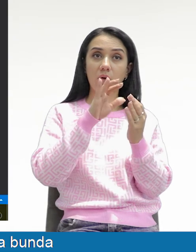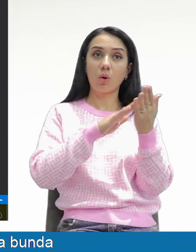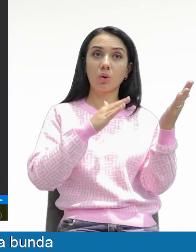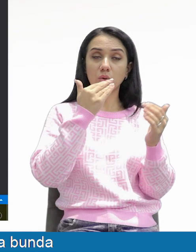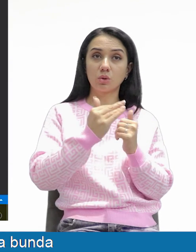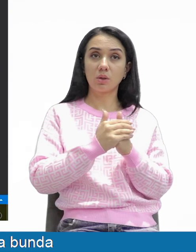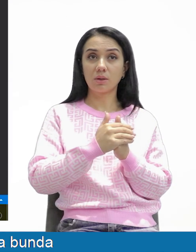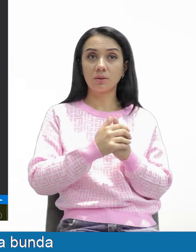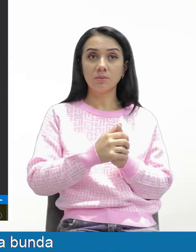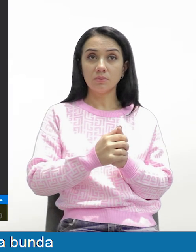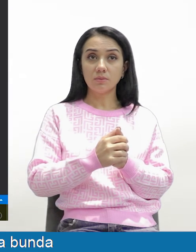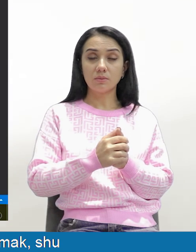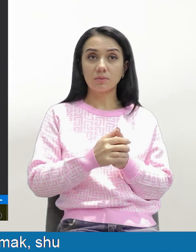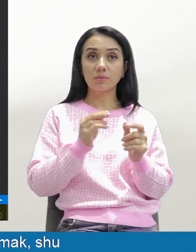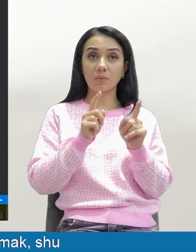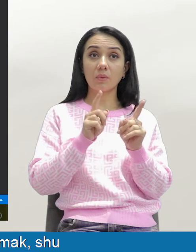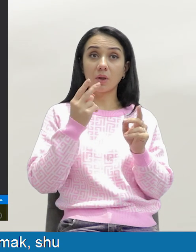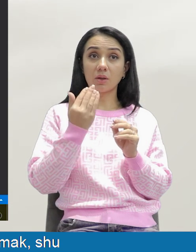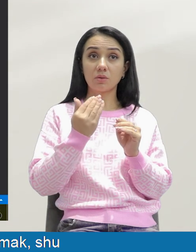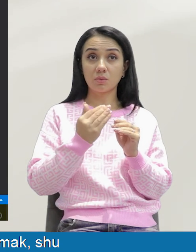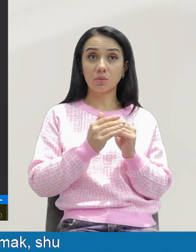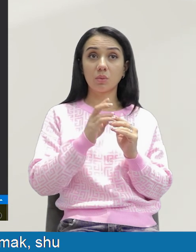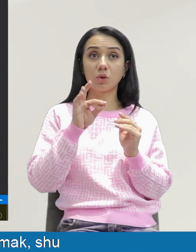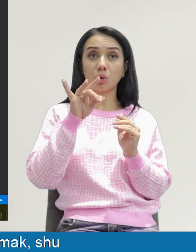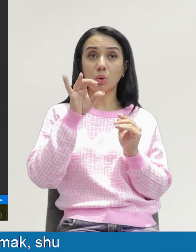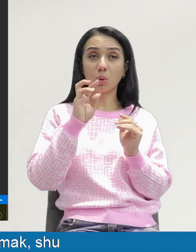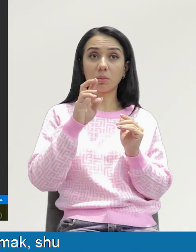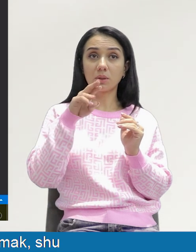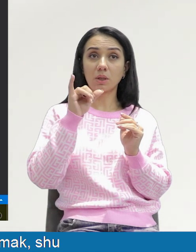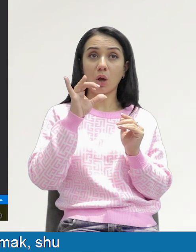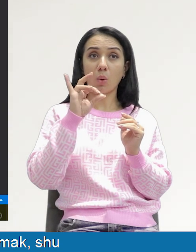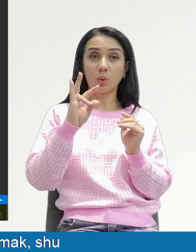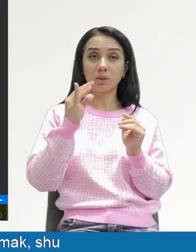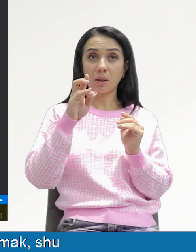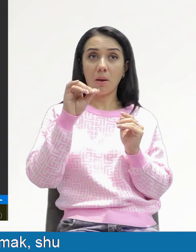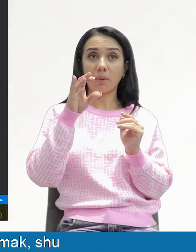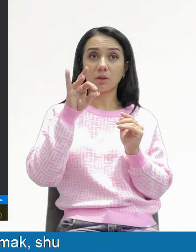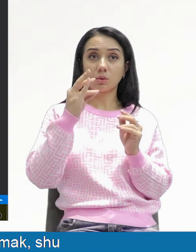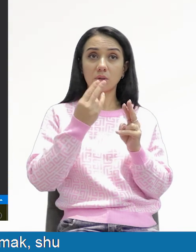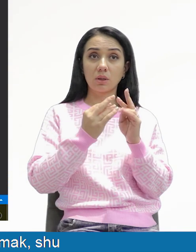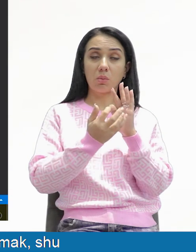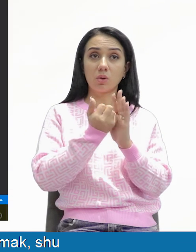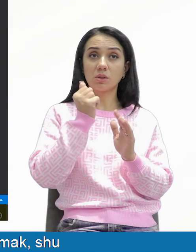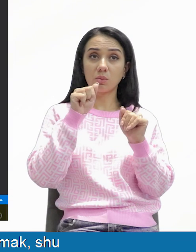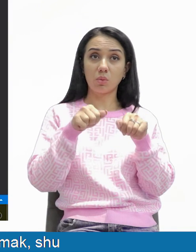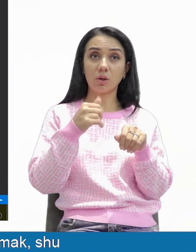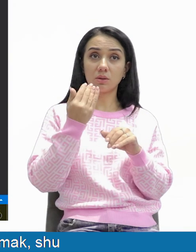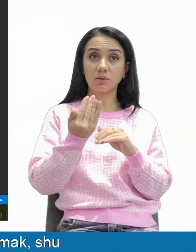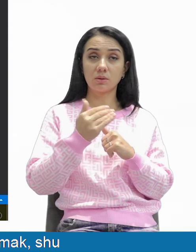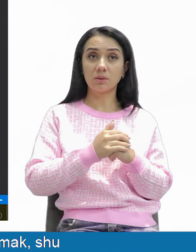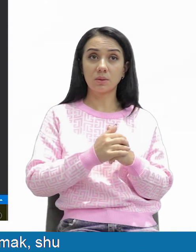hokazolar. Tushunarlimi? Mana bunda mana drop down listi, drop down button deb olsak bo'ladi buni.